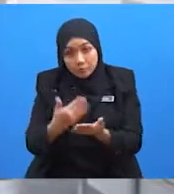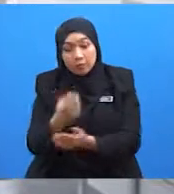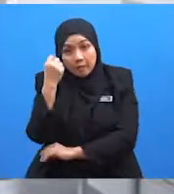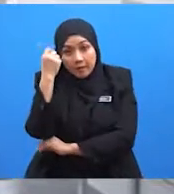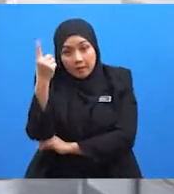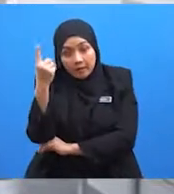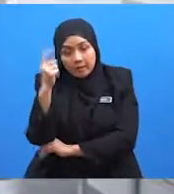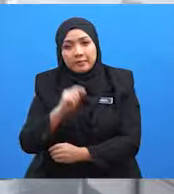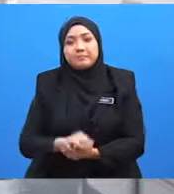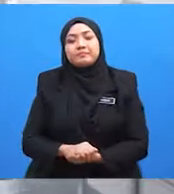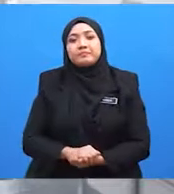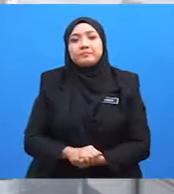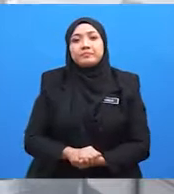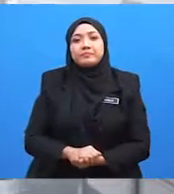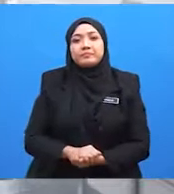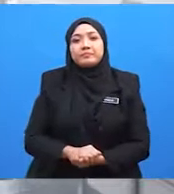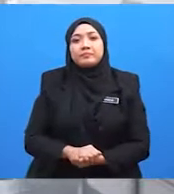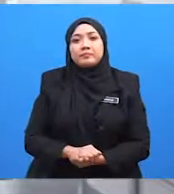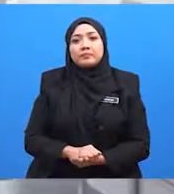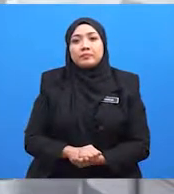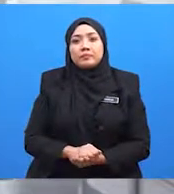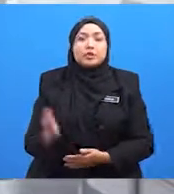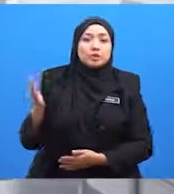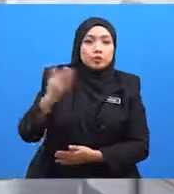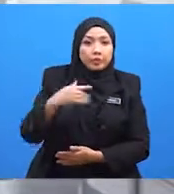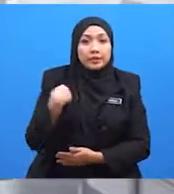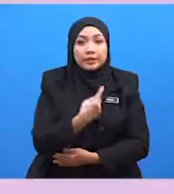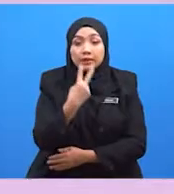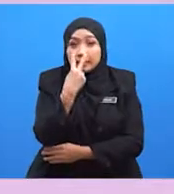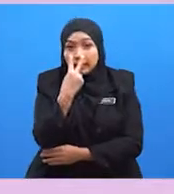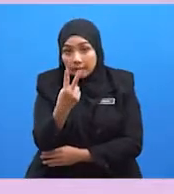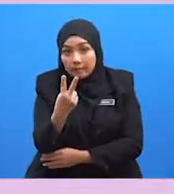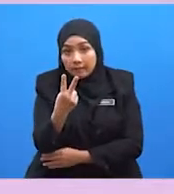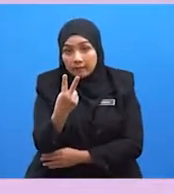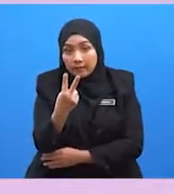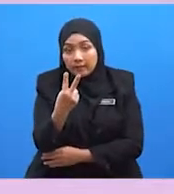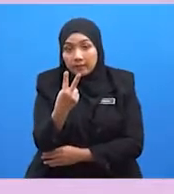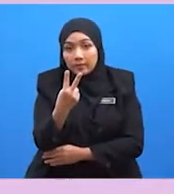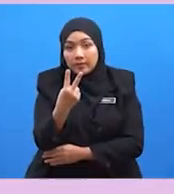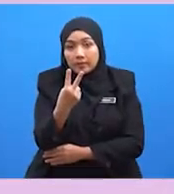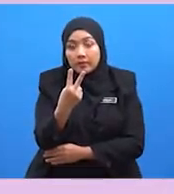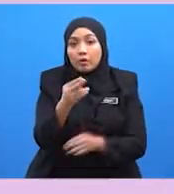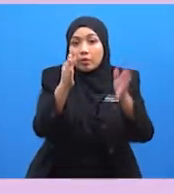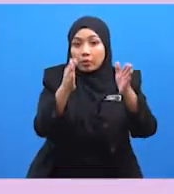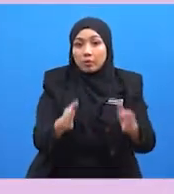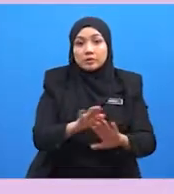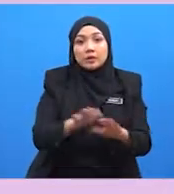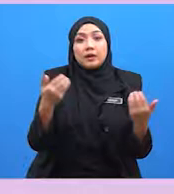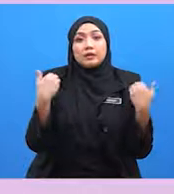Bagus, Razia. Ha, jom kita tengok pula pengangguran teknologi.